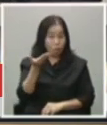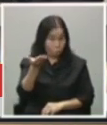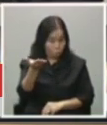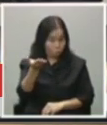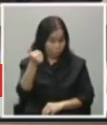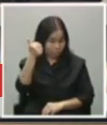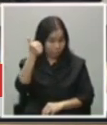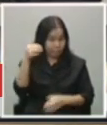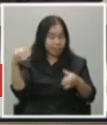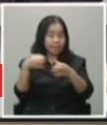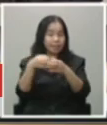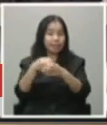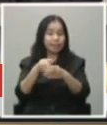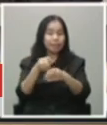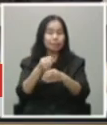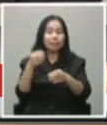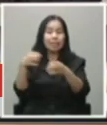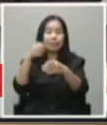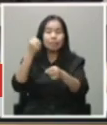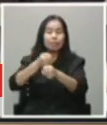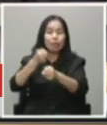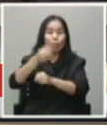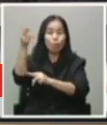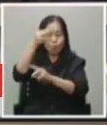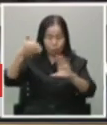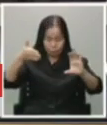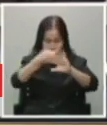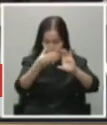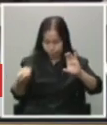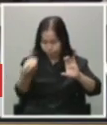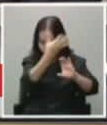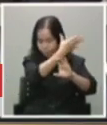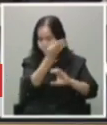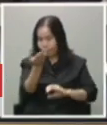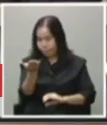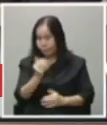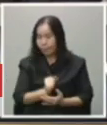ทีมโสดนะครับขึ้นสไลด์ให้ผมด้วยครับ